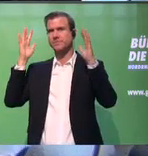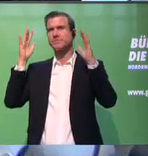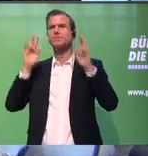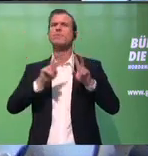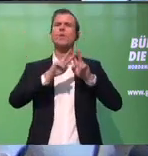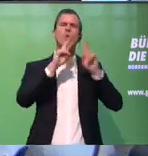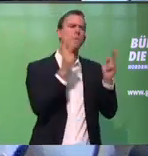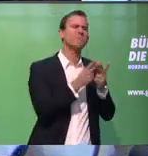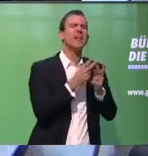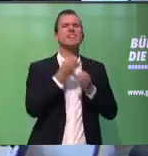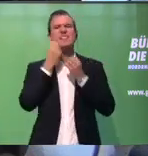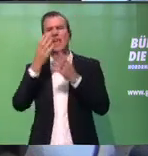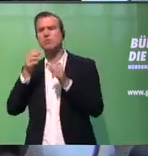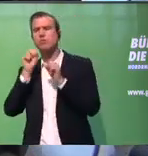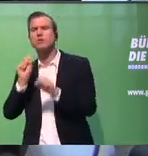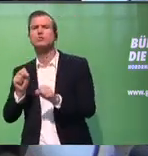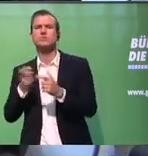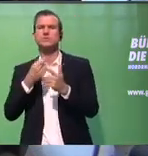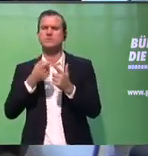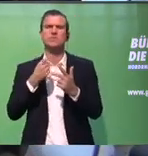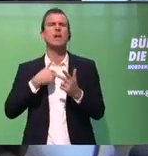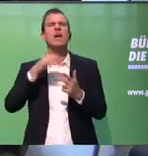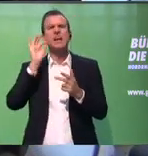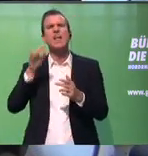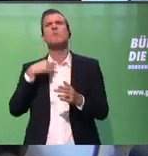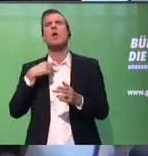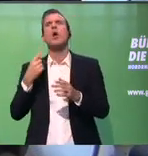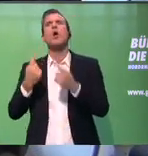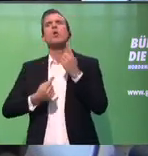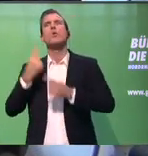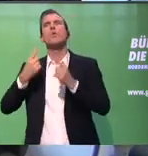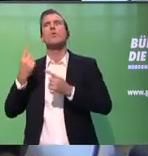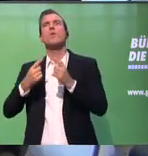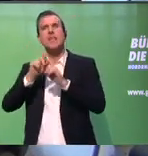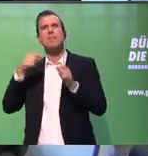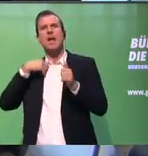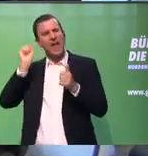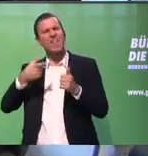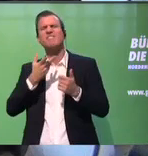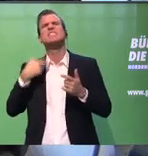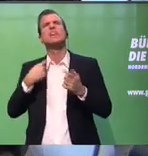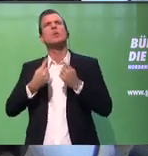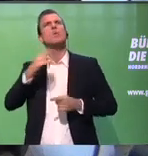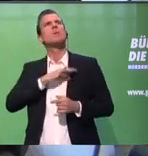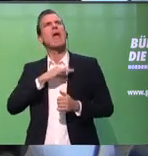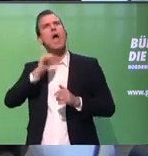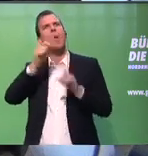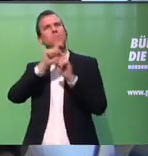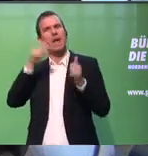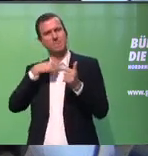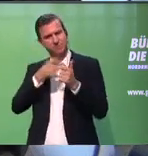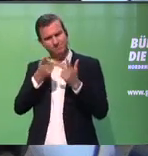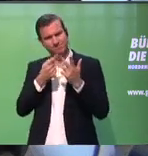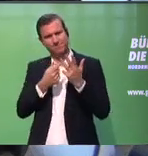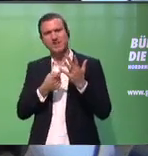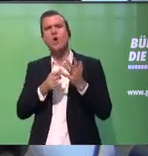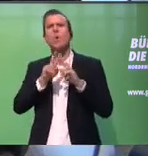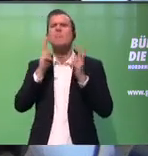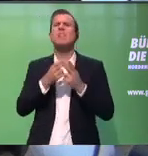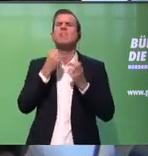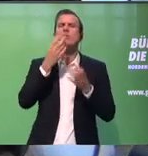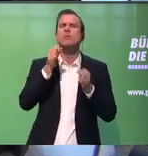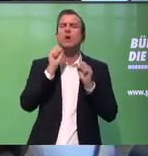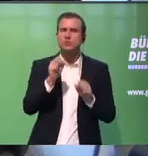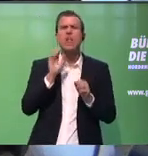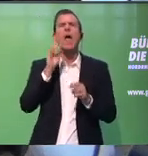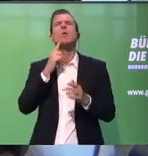Umwelt-Naturschutz, ich könnte den Koalitionsvertrag bei unseren urgrünen Kernthemen durchgehen, genau da überall im Umwelt-Naturschutz,